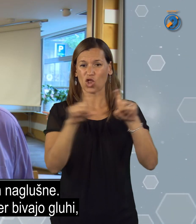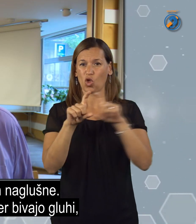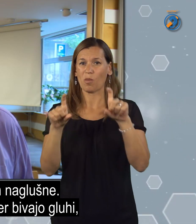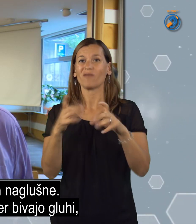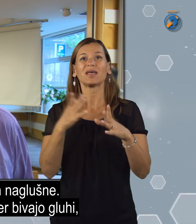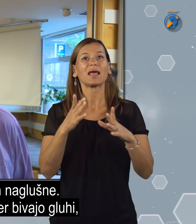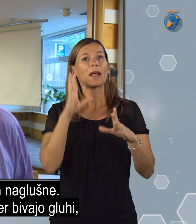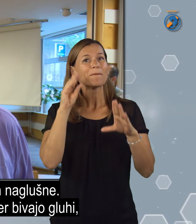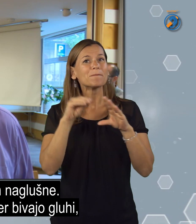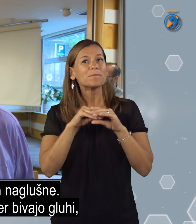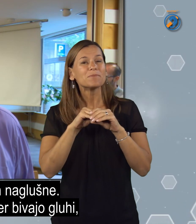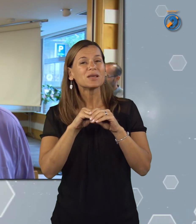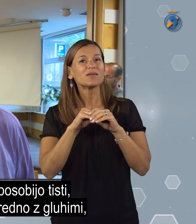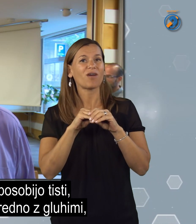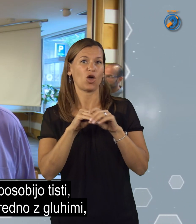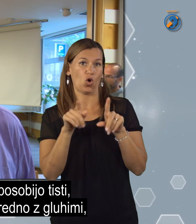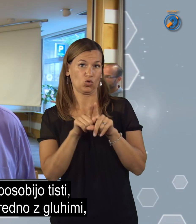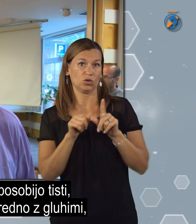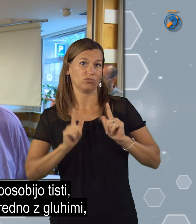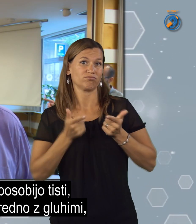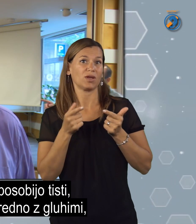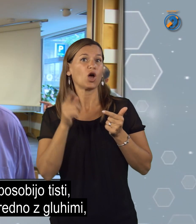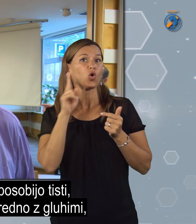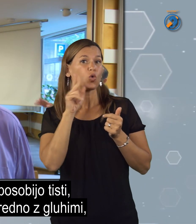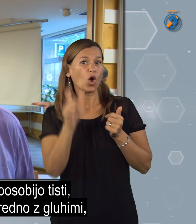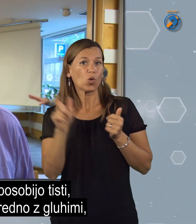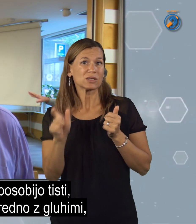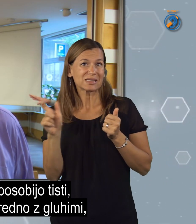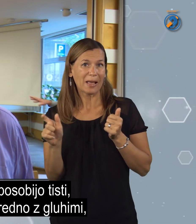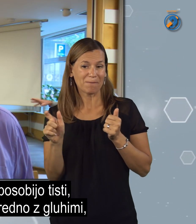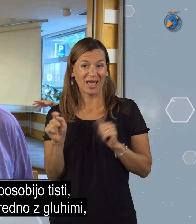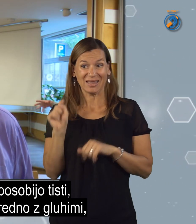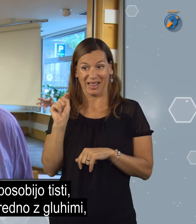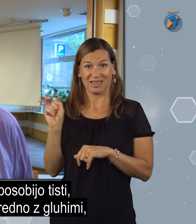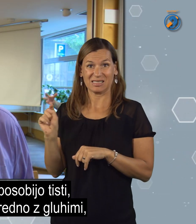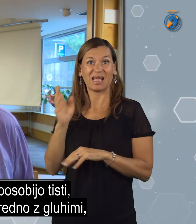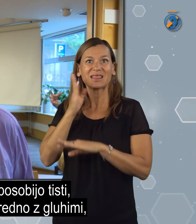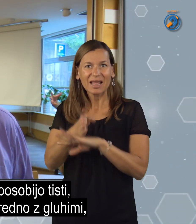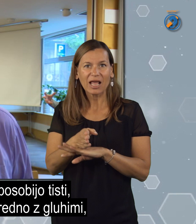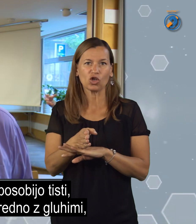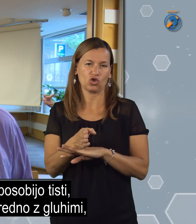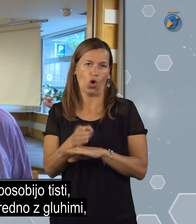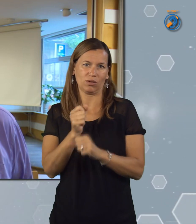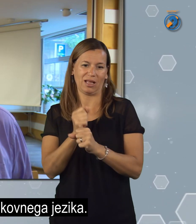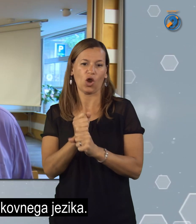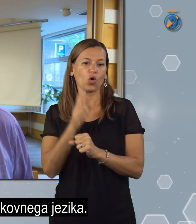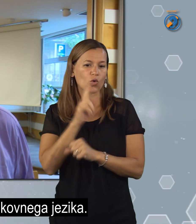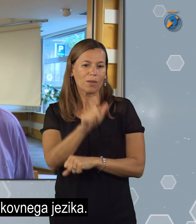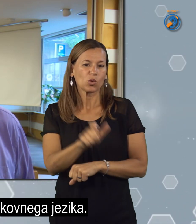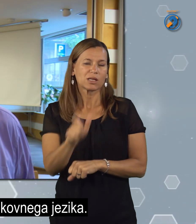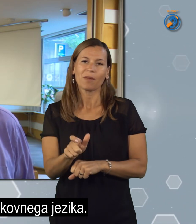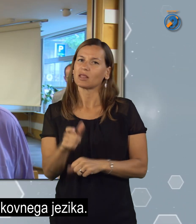bivajo gluhe osebe, da se usposobijo tisti, ki neposredno delajo z gluho osebo z